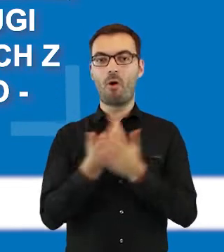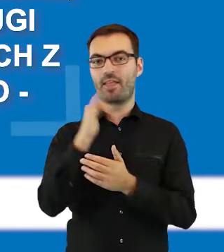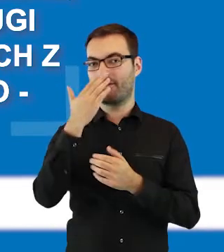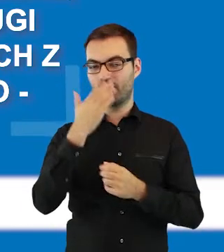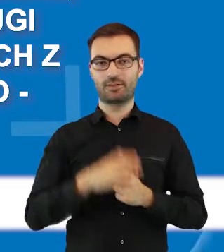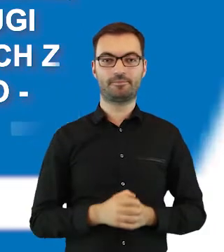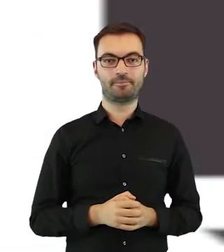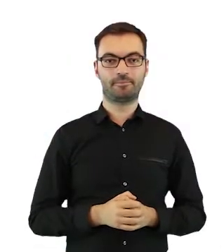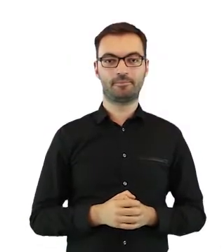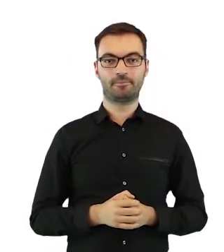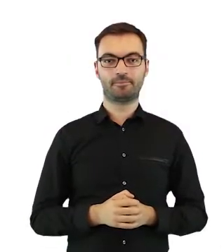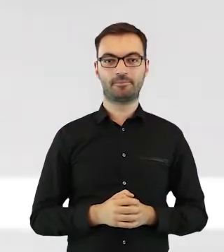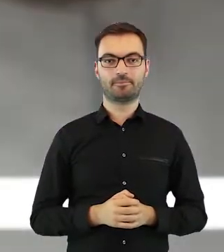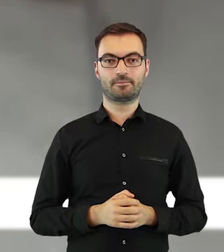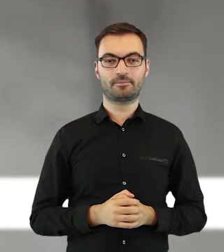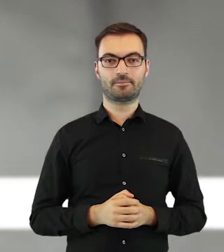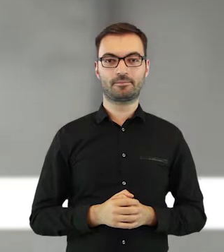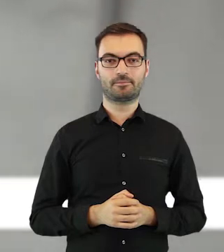najnowszych trendów w branży.